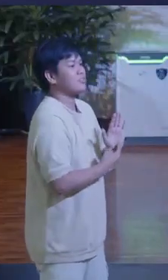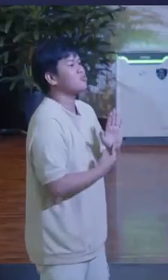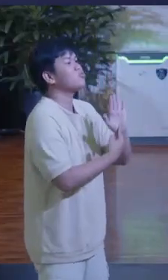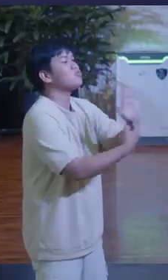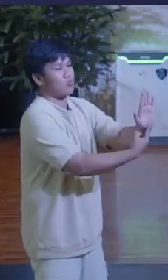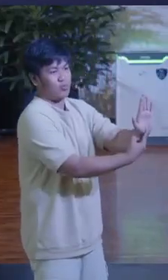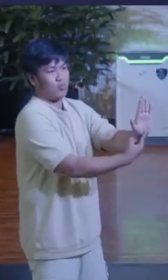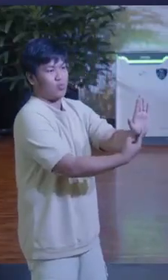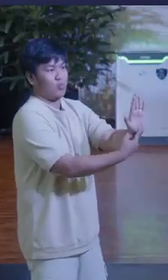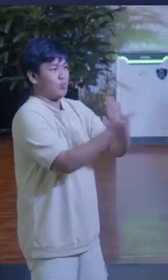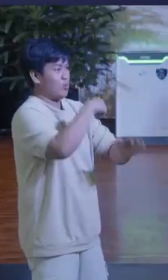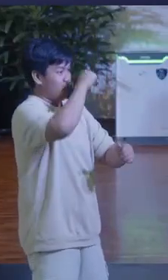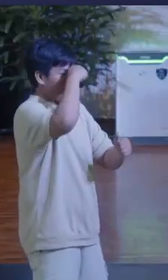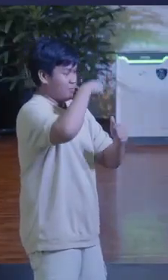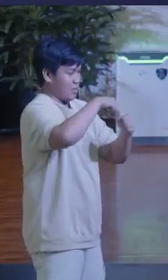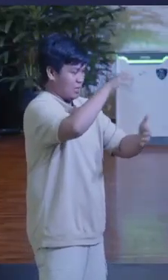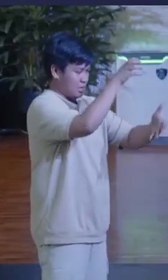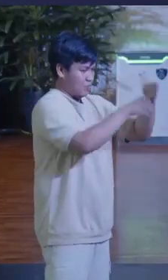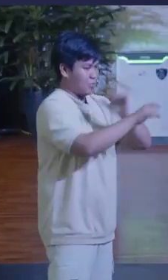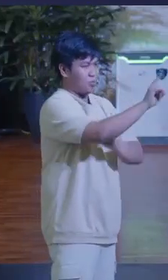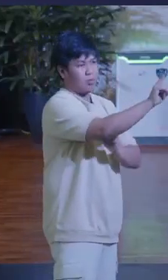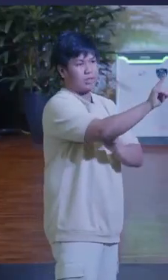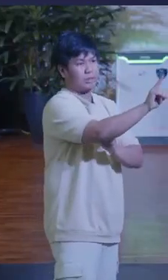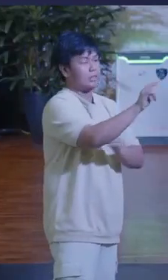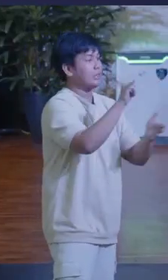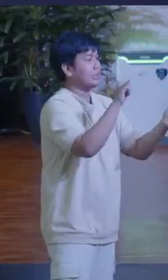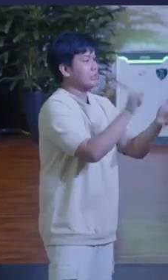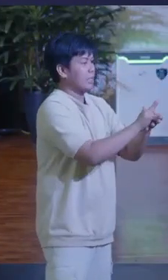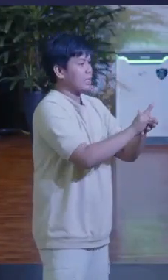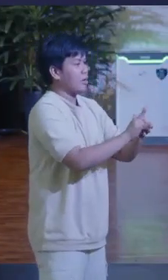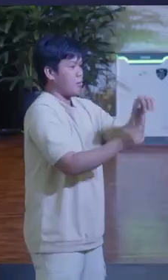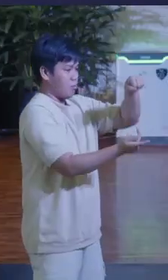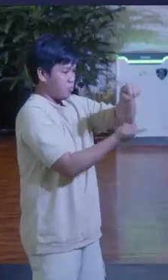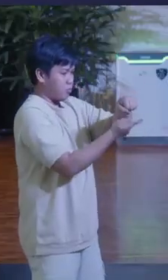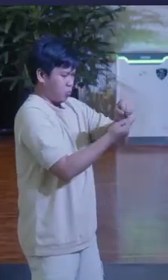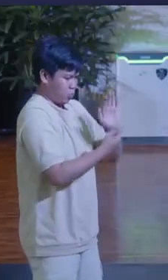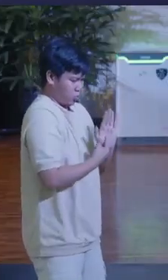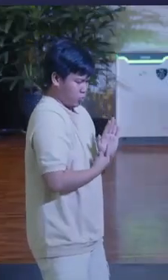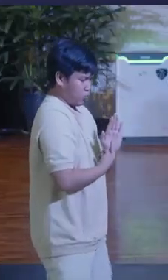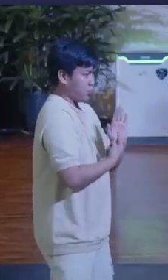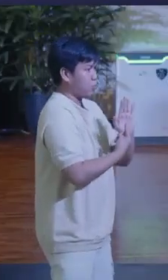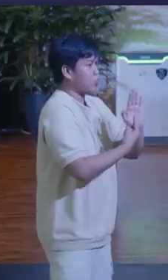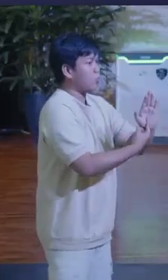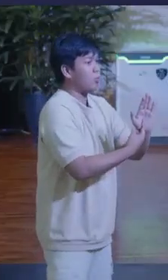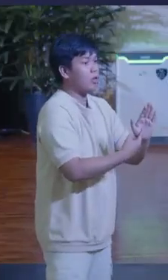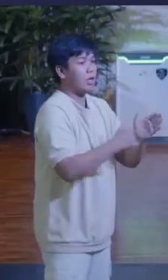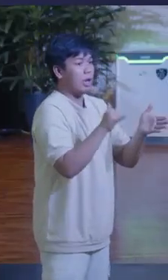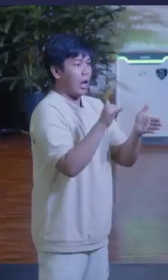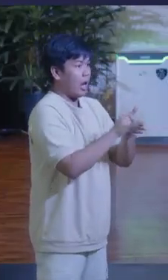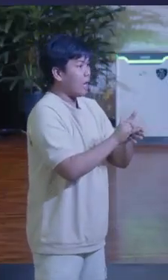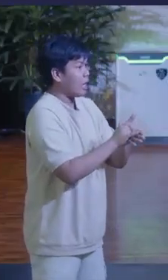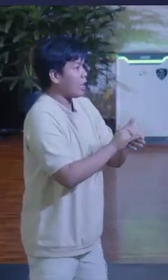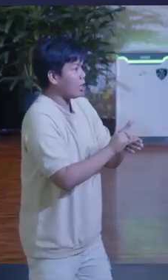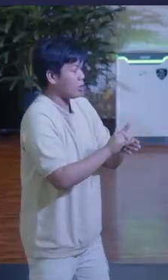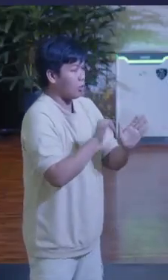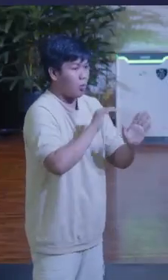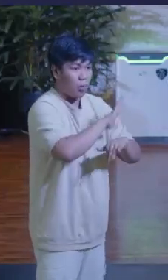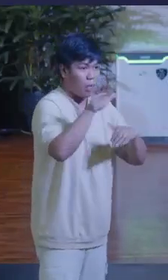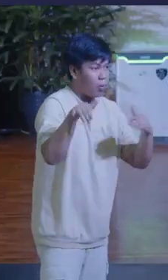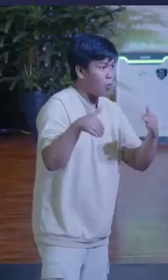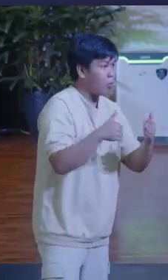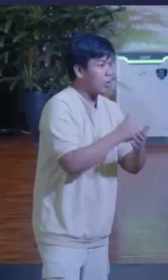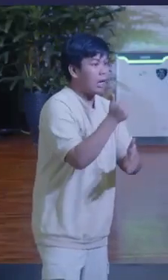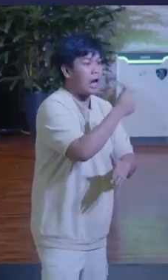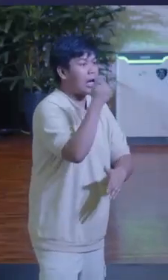maalala natin sa chapter 1 na mariin niyang pinasinungalingan yung mga tinuturo ng